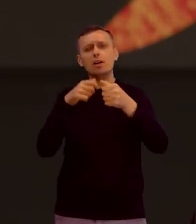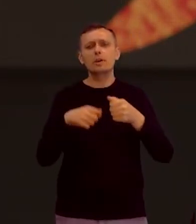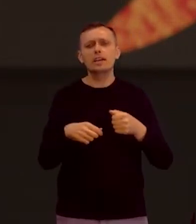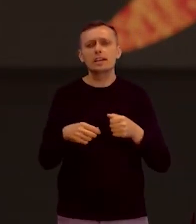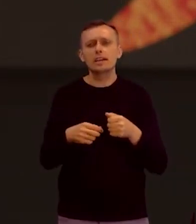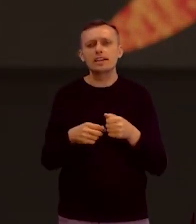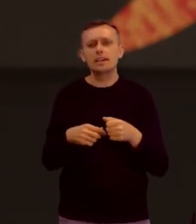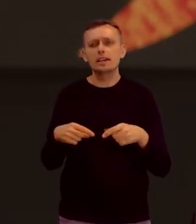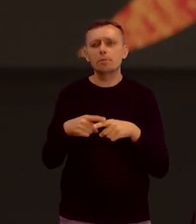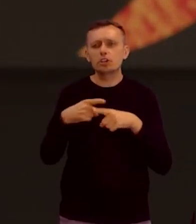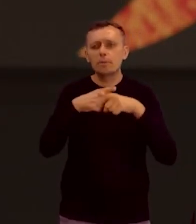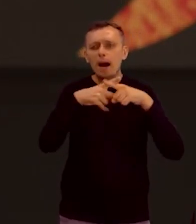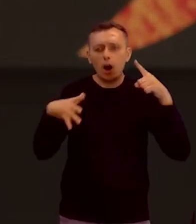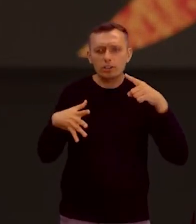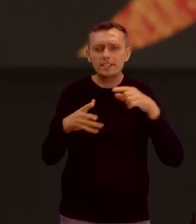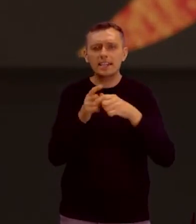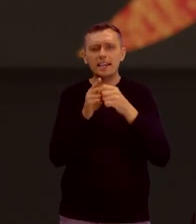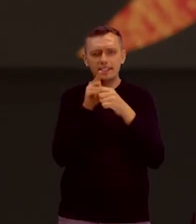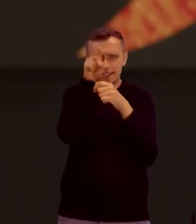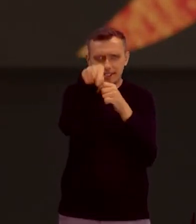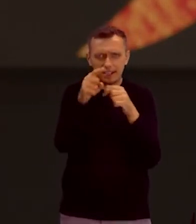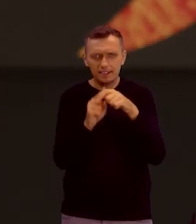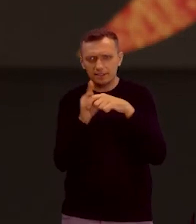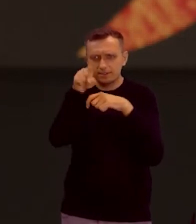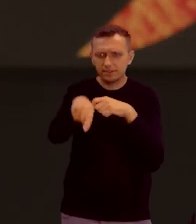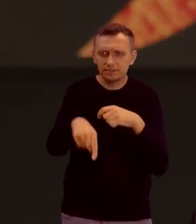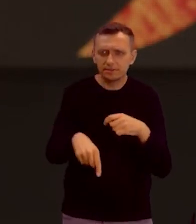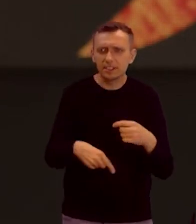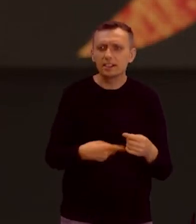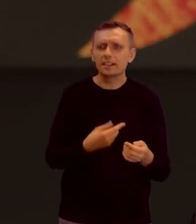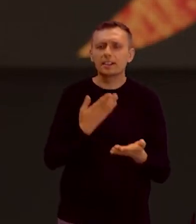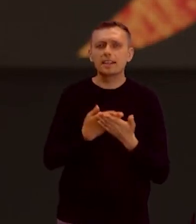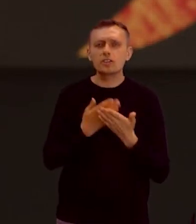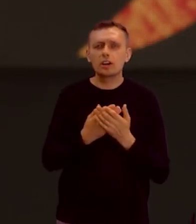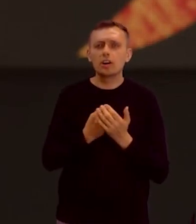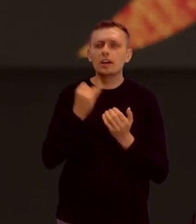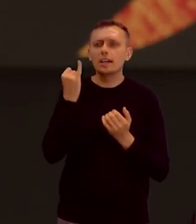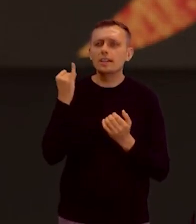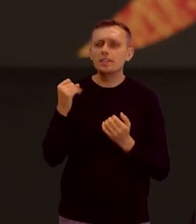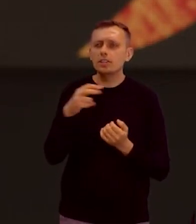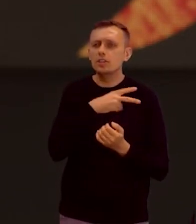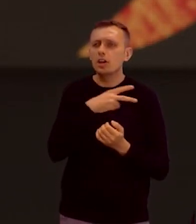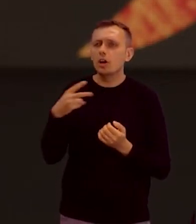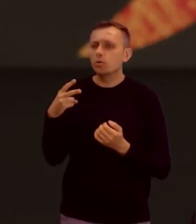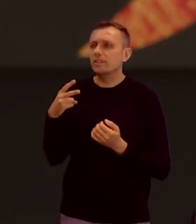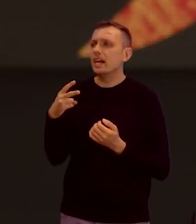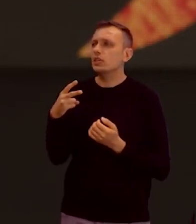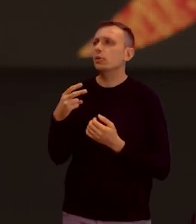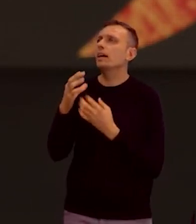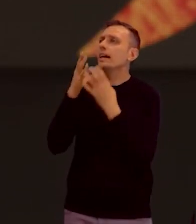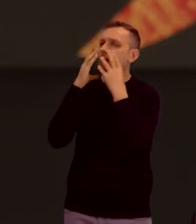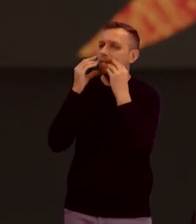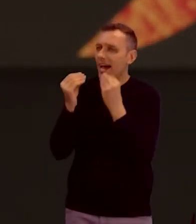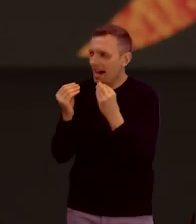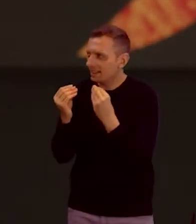dzieci, oprócz tego, że są darem, są przywilejem i odpowiedzialnością powierzoną w nasze ręce.